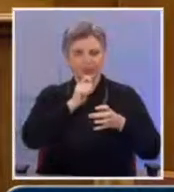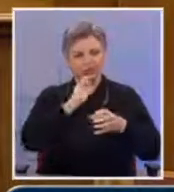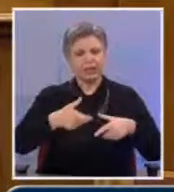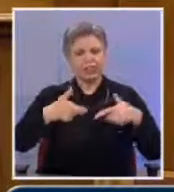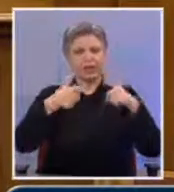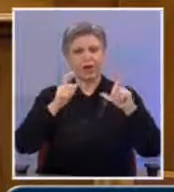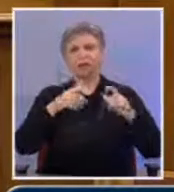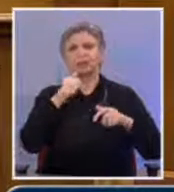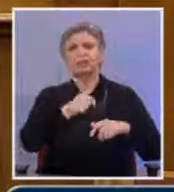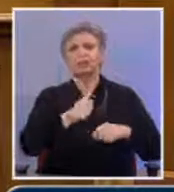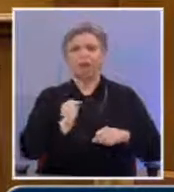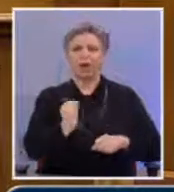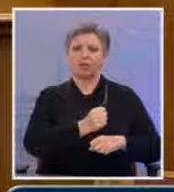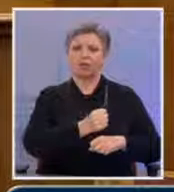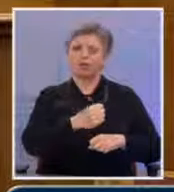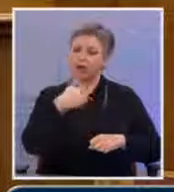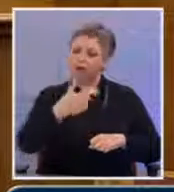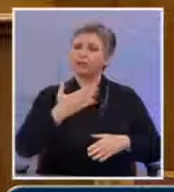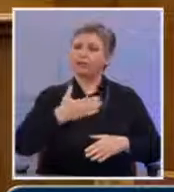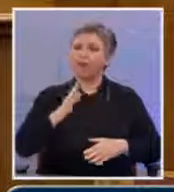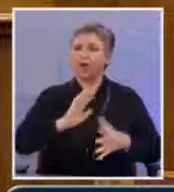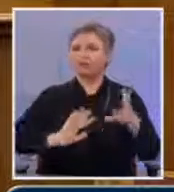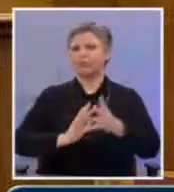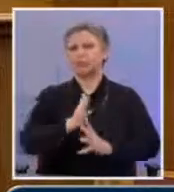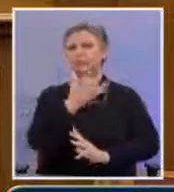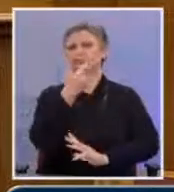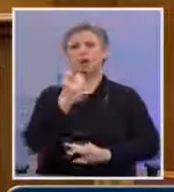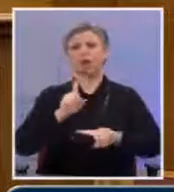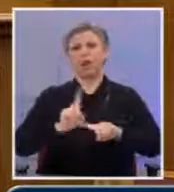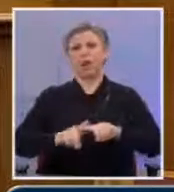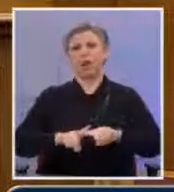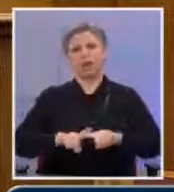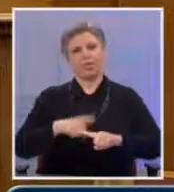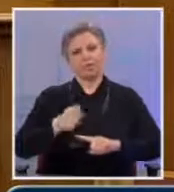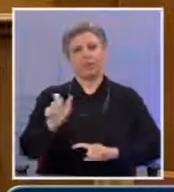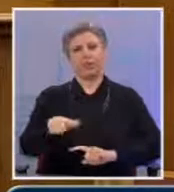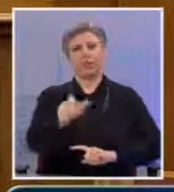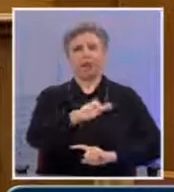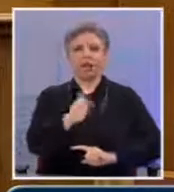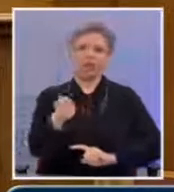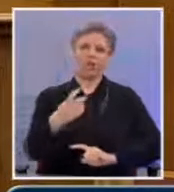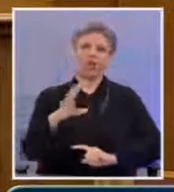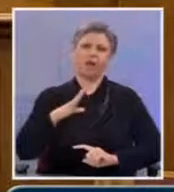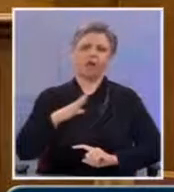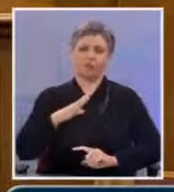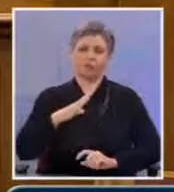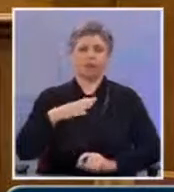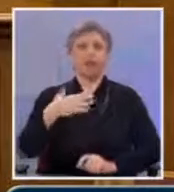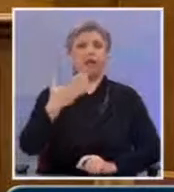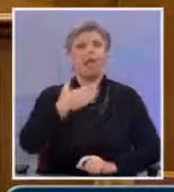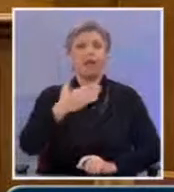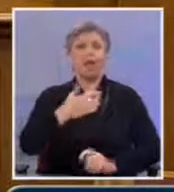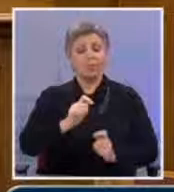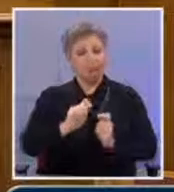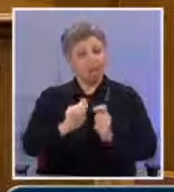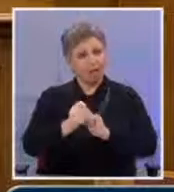καλύτερα αποτελέσματα προς όφελος του λαού και της χώρας. Αγωνίζεται για μια πολιτική αλλαγή με σταθερότητα